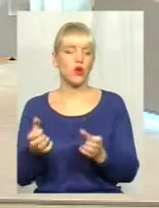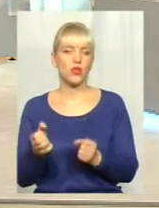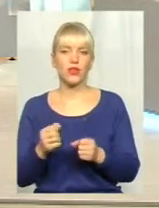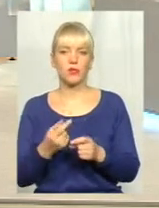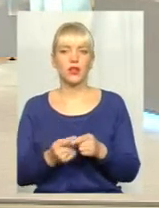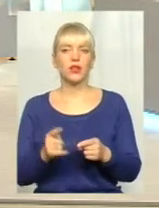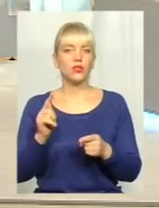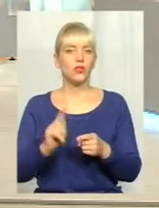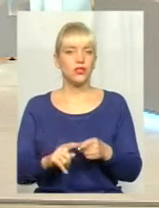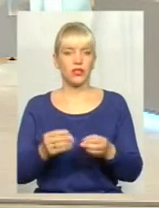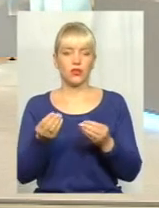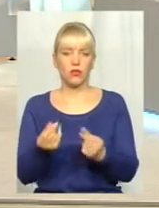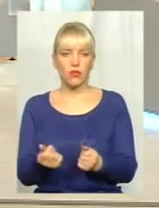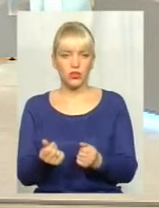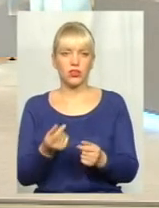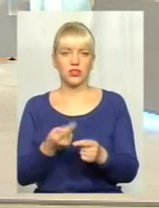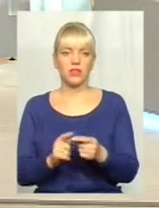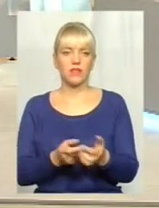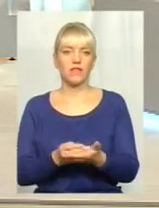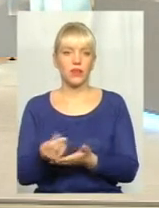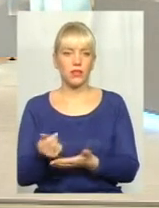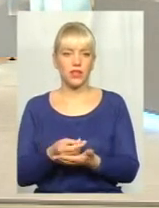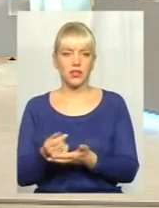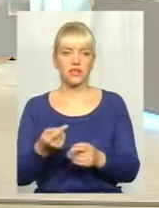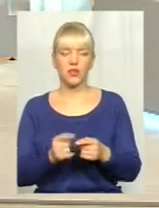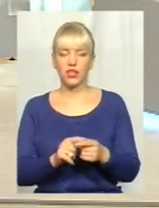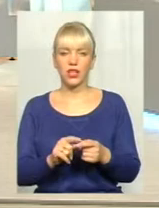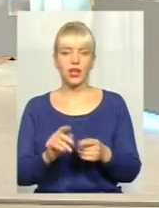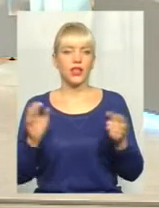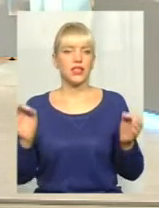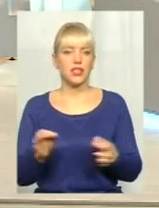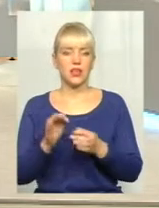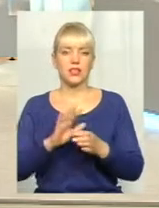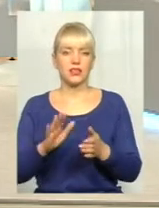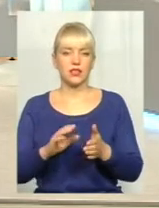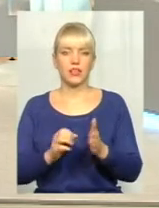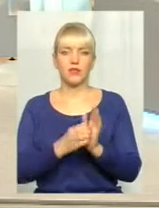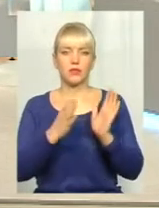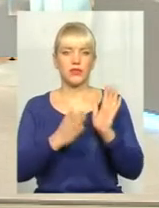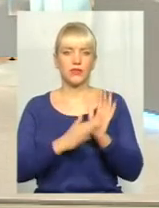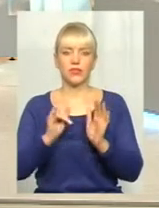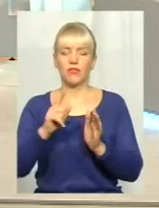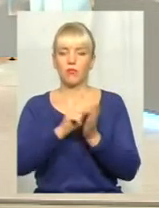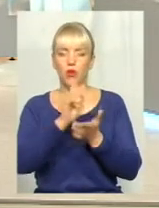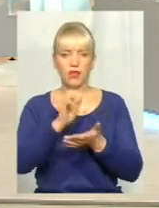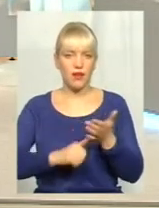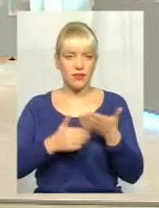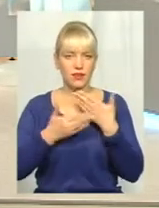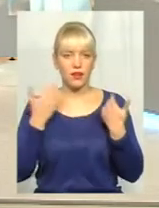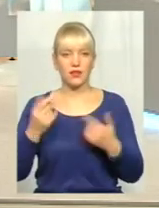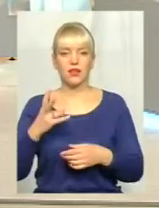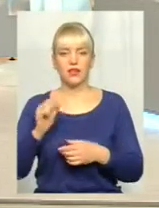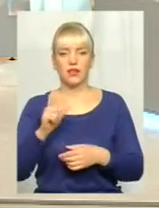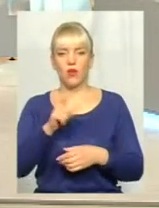ці кошти, ці виплати, вони абсолютно ніяким чином вони не відобразились ні в податках, вони не відобразились ні в людям